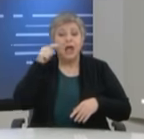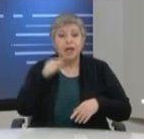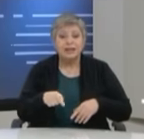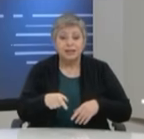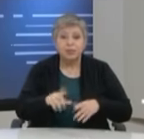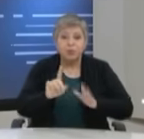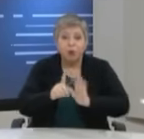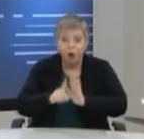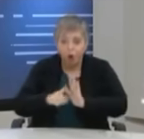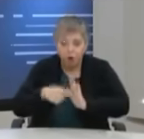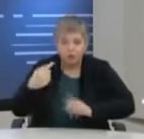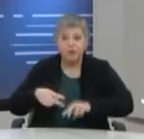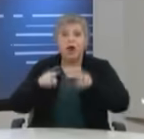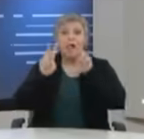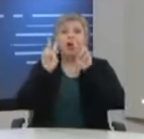σας συμφωνία.